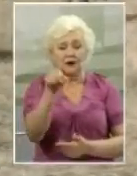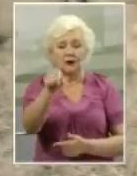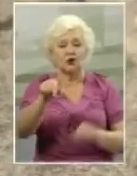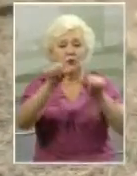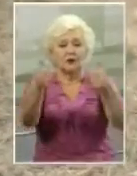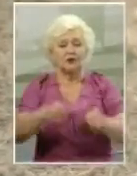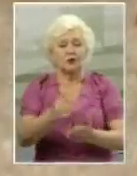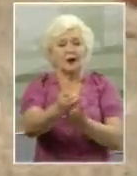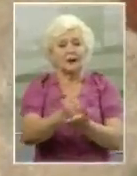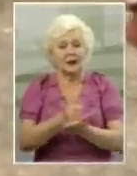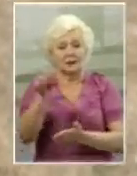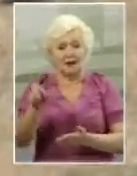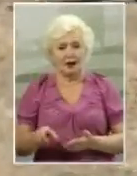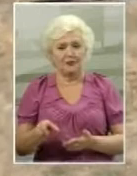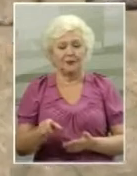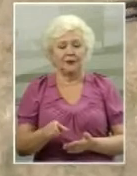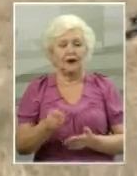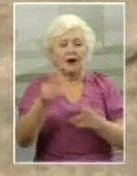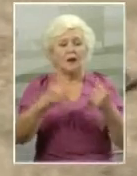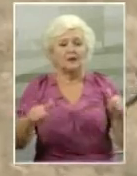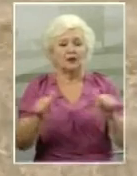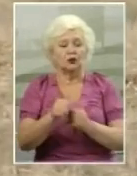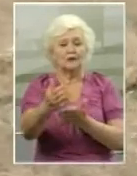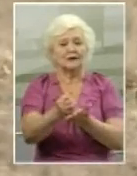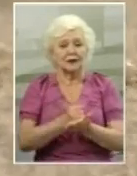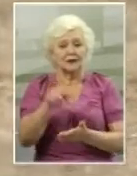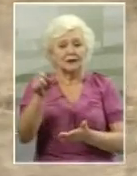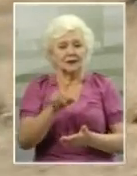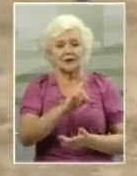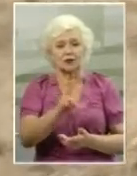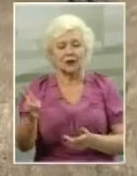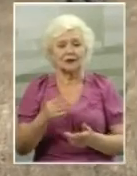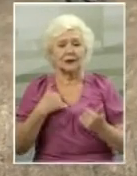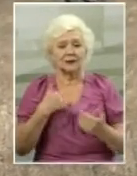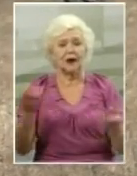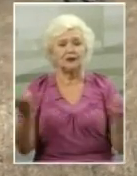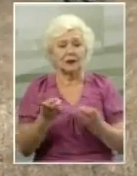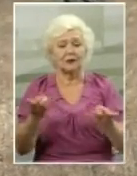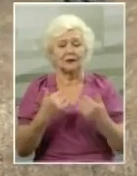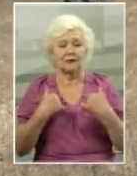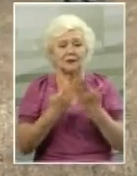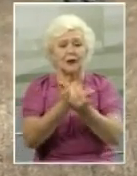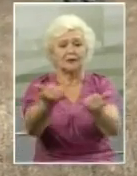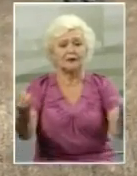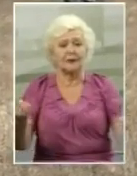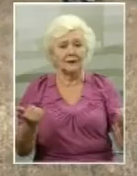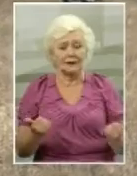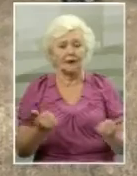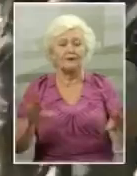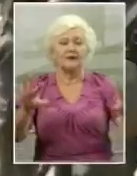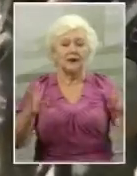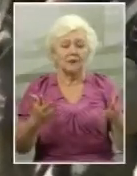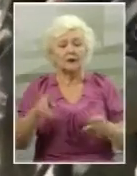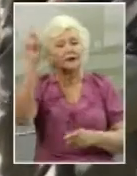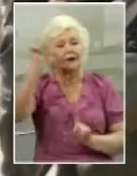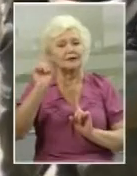формуємо резерв. Резерв, підрозділи резерву – це підрозділи, які необхідні нам для на випадок, не